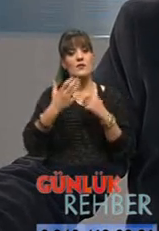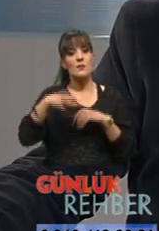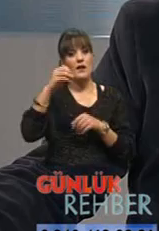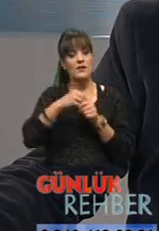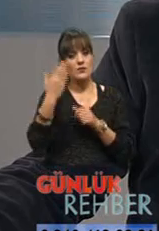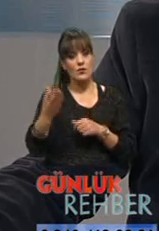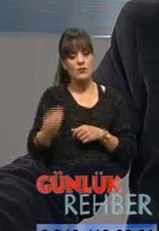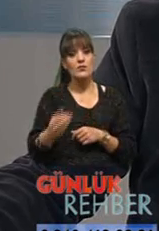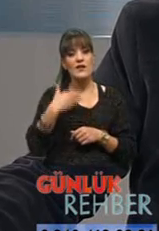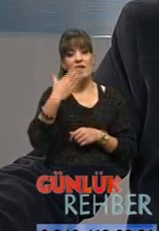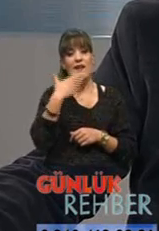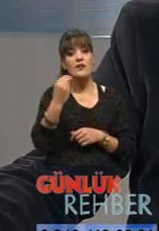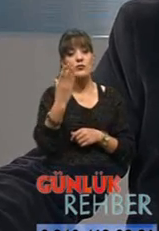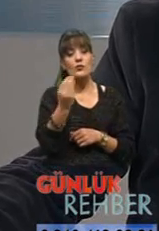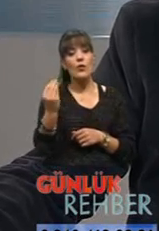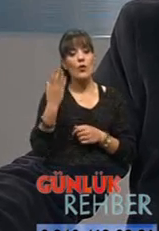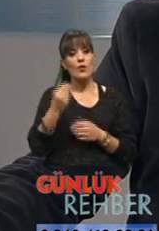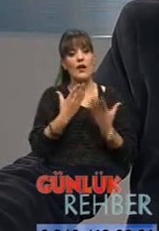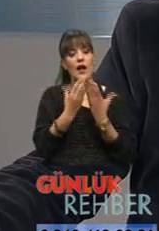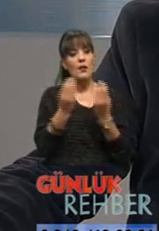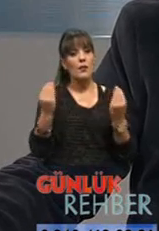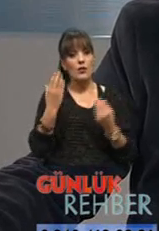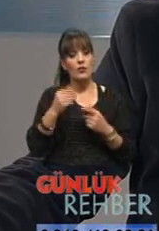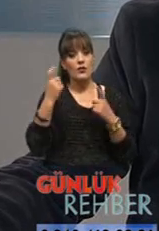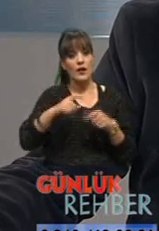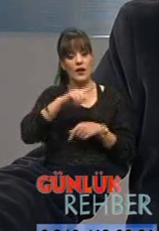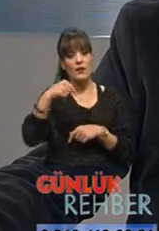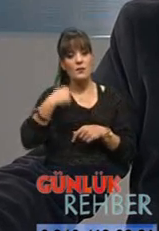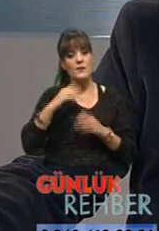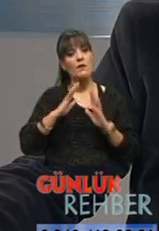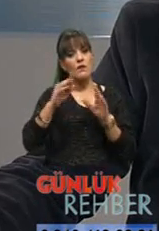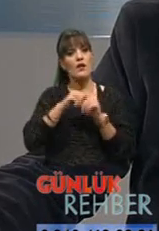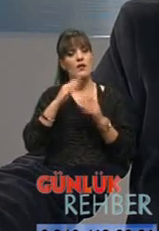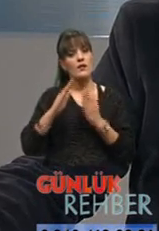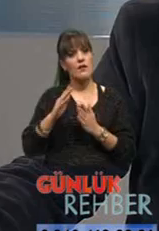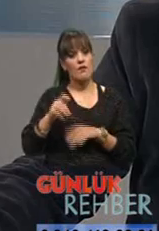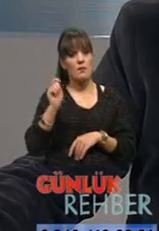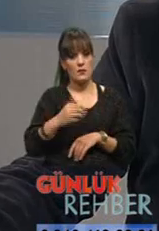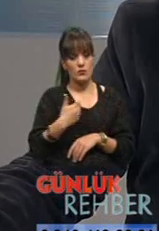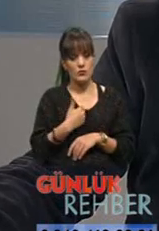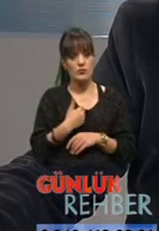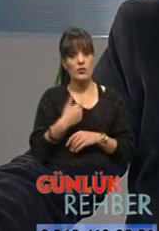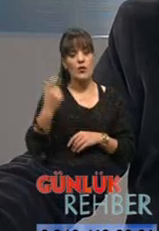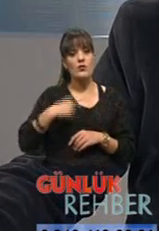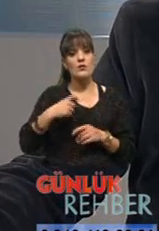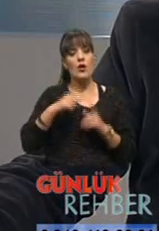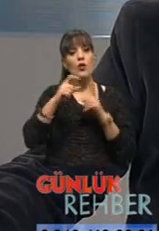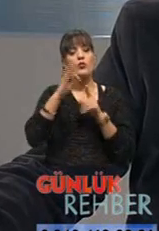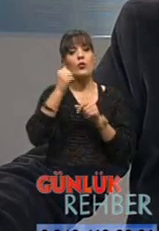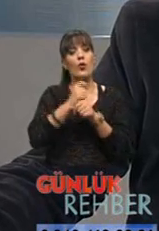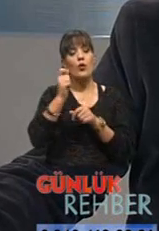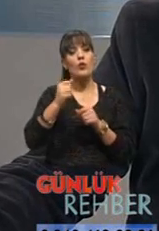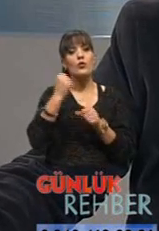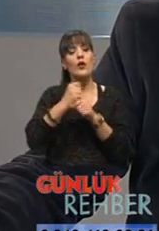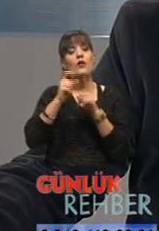olsun, İşte gençliğin bol olduğu ya da kalabalığın olduğu yerlerde biz aktivitelerimize devam ediyoruz. Özellikle Doğu ve Güneydoğu